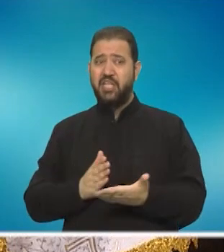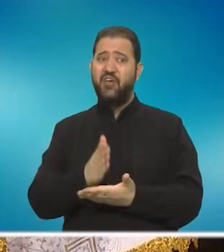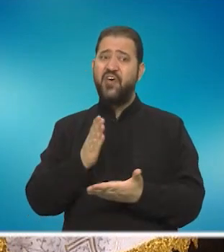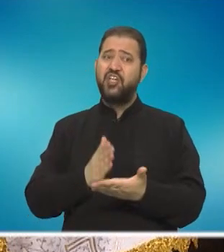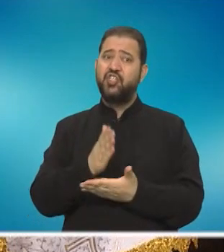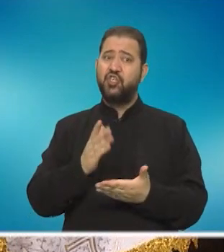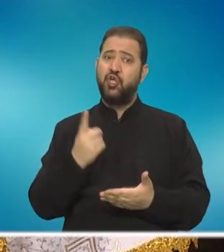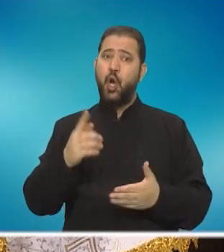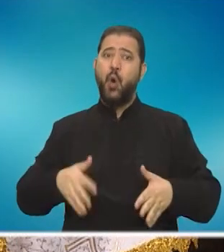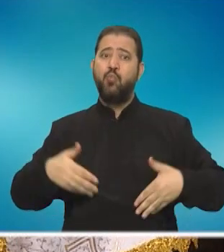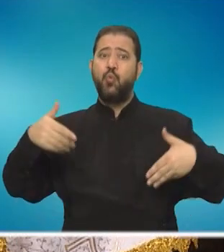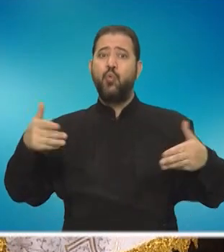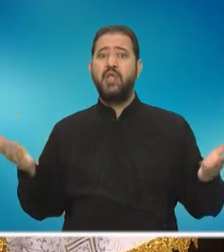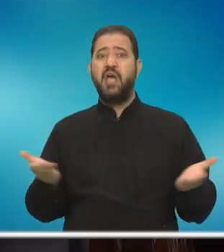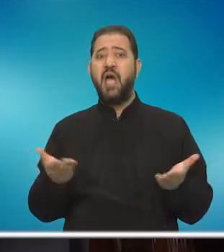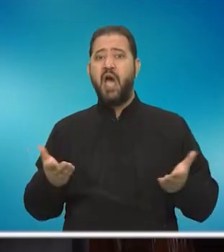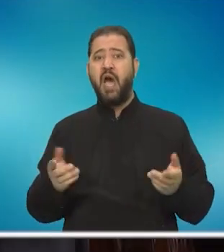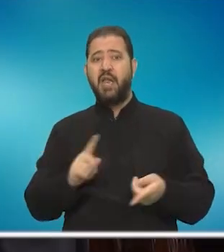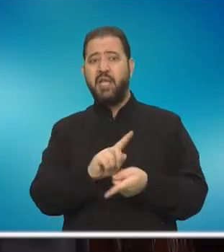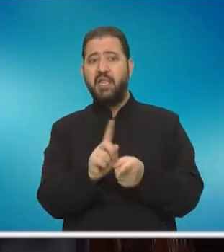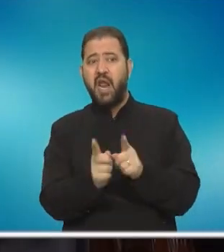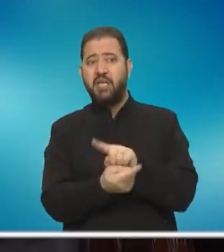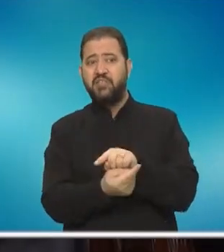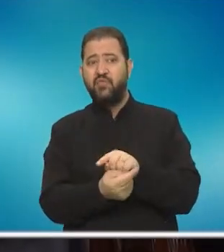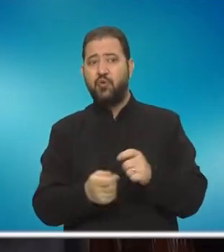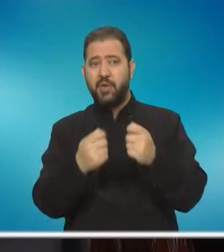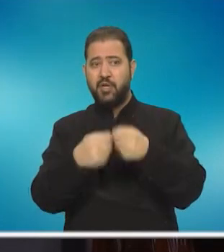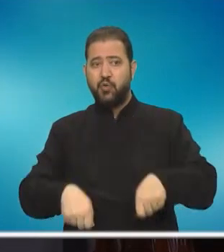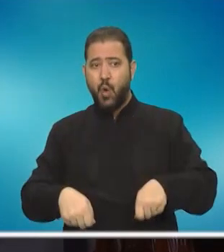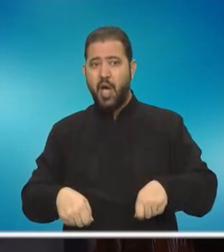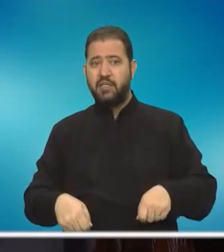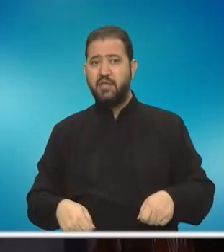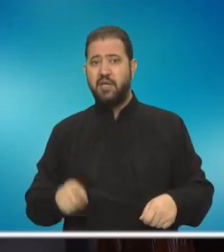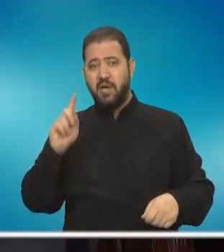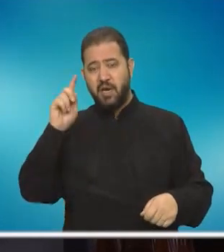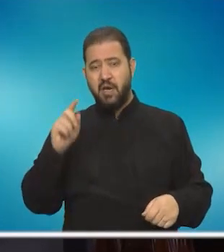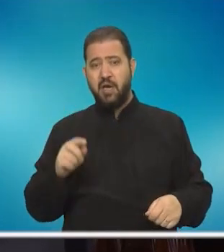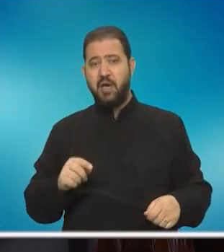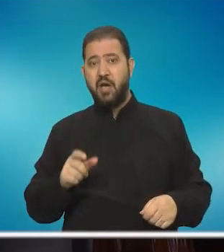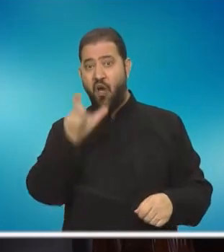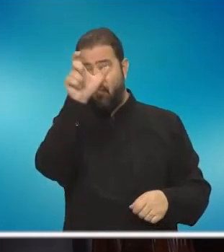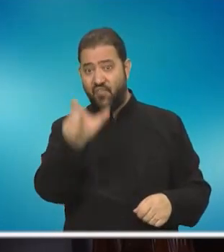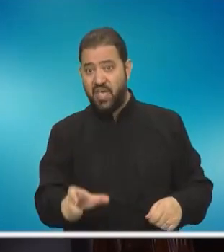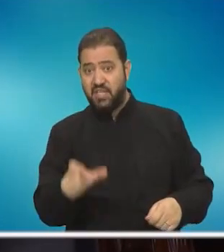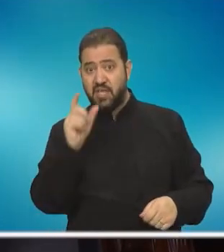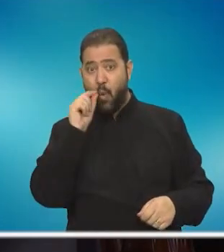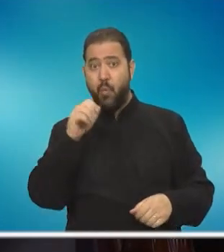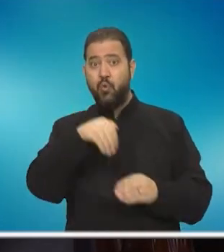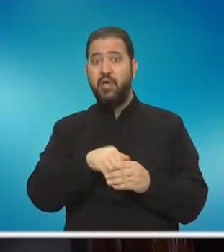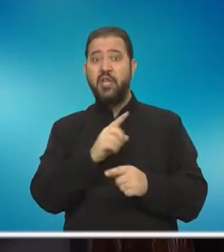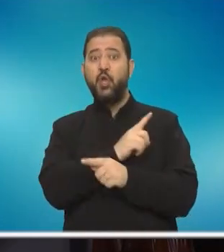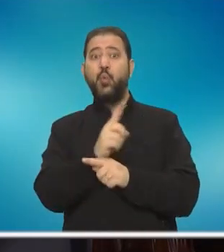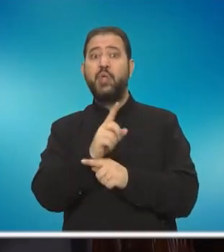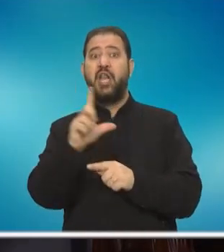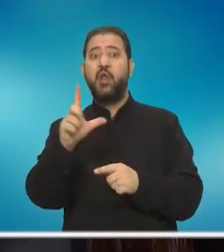veșnicie. O bucurie care transformă întreaga ființă a omului, a creștinului, în lucrarea